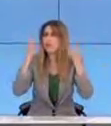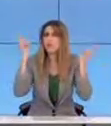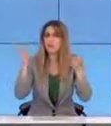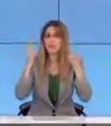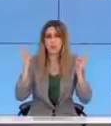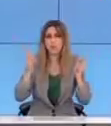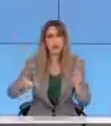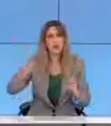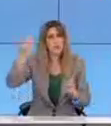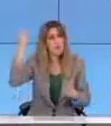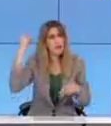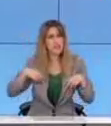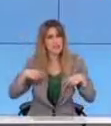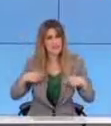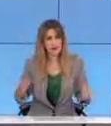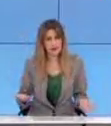του κράτους. Διότι